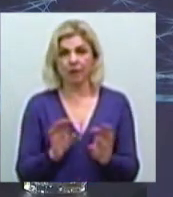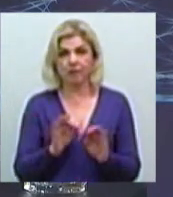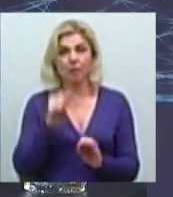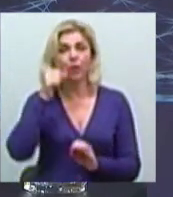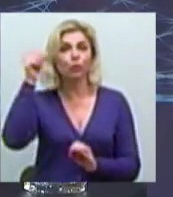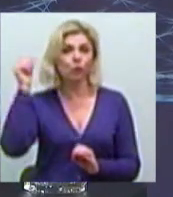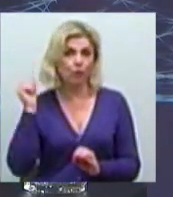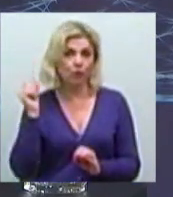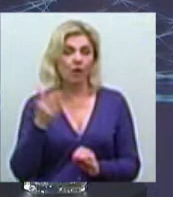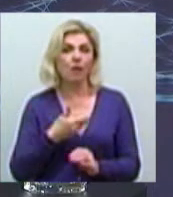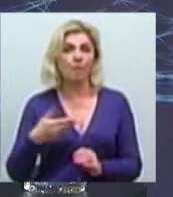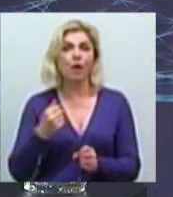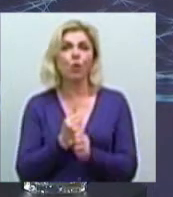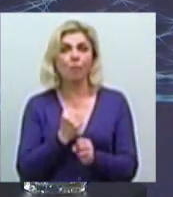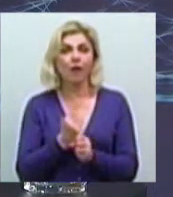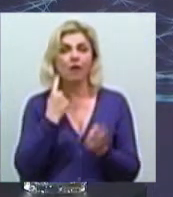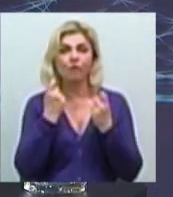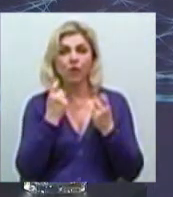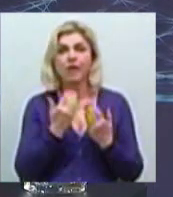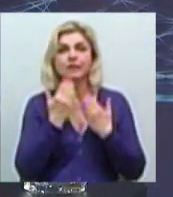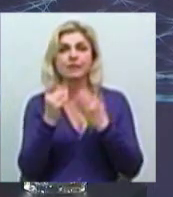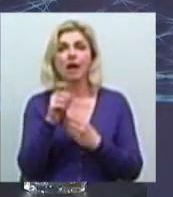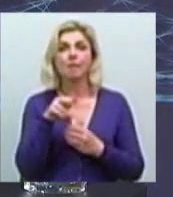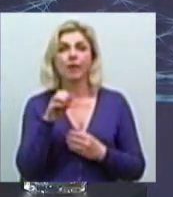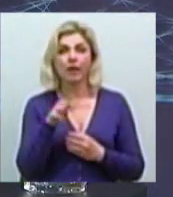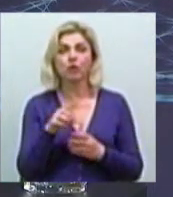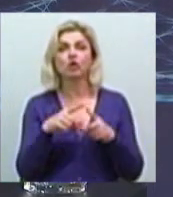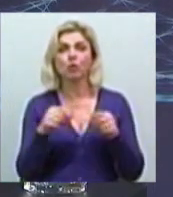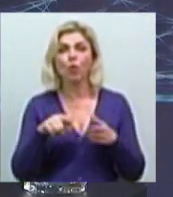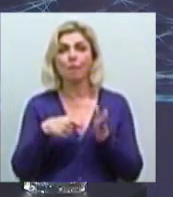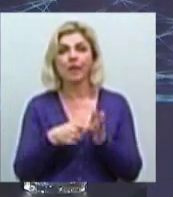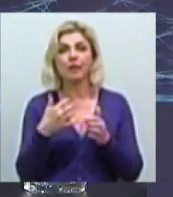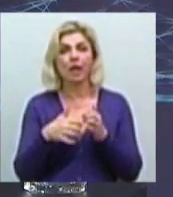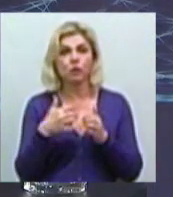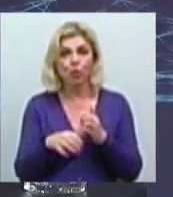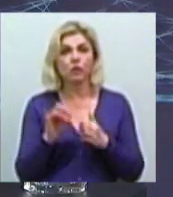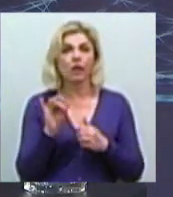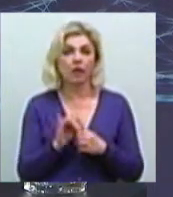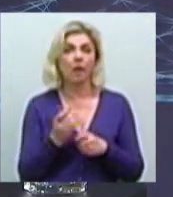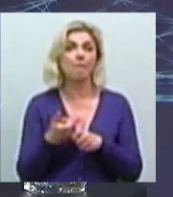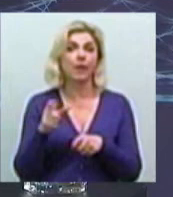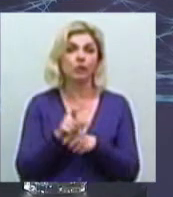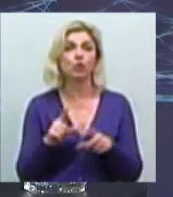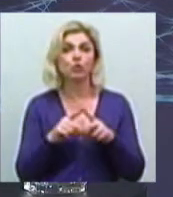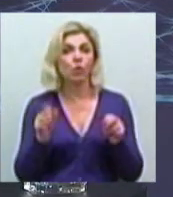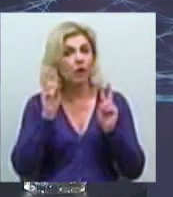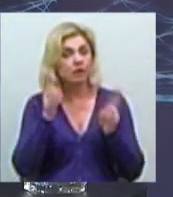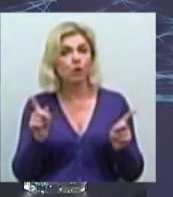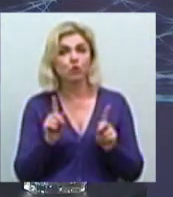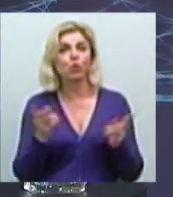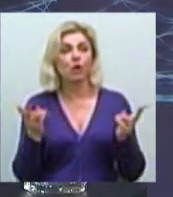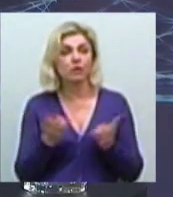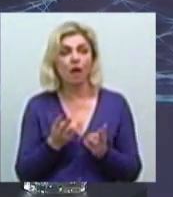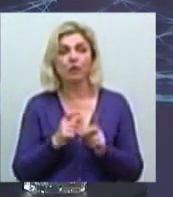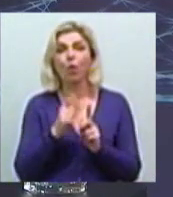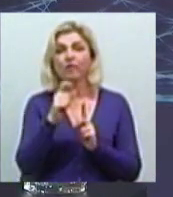ми робили інформаційні запити до шкіл міста Херсон, і директори більшості шкіл не знали, що потрібно відповідати